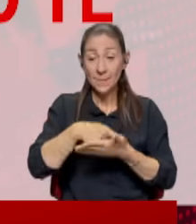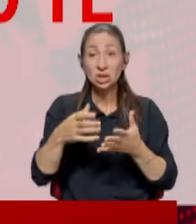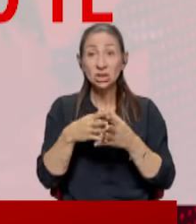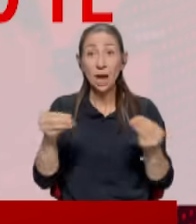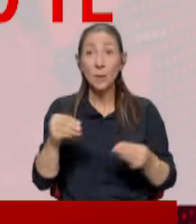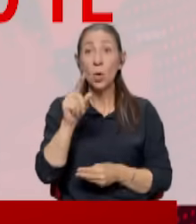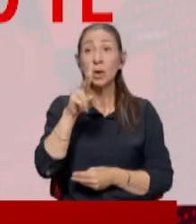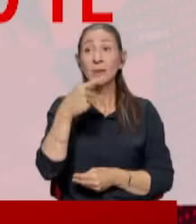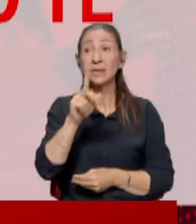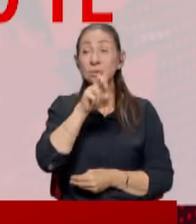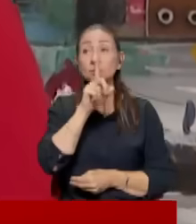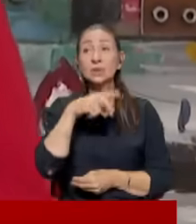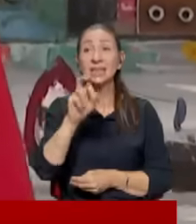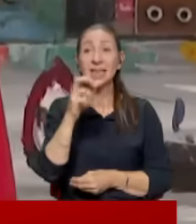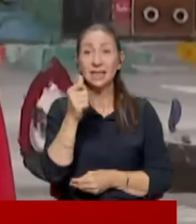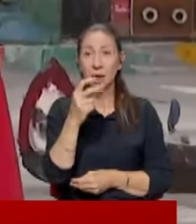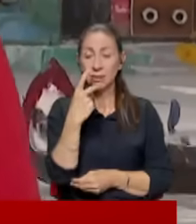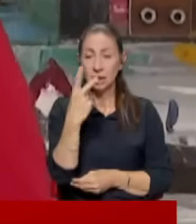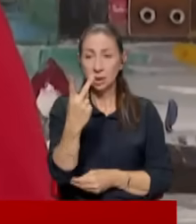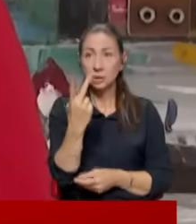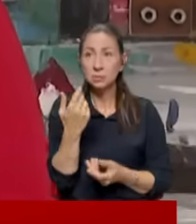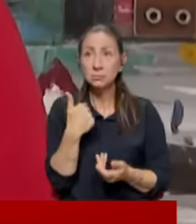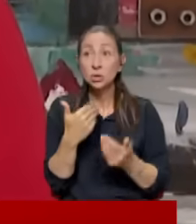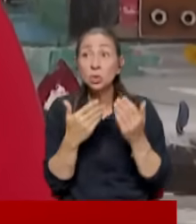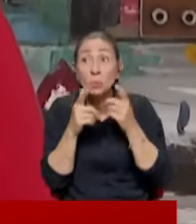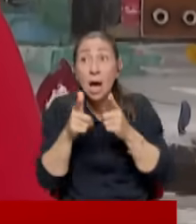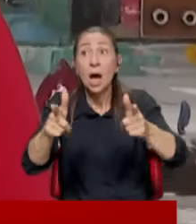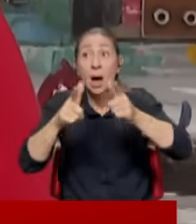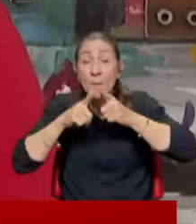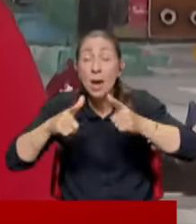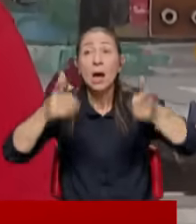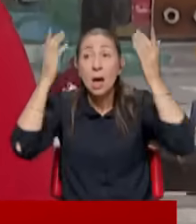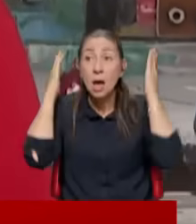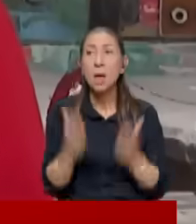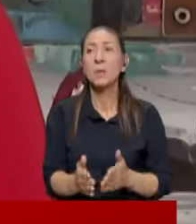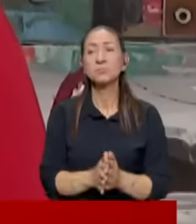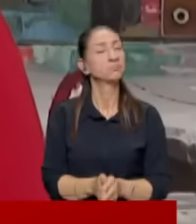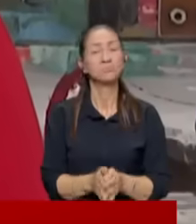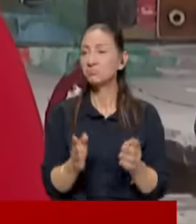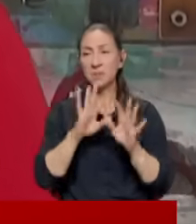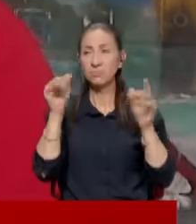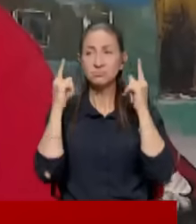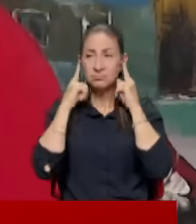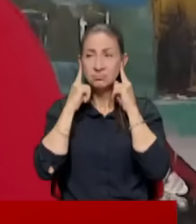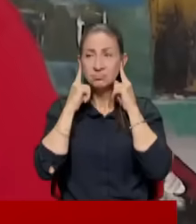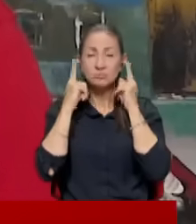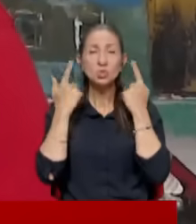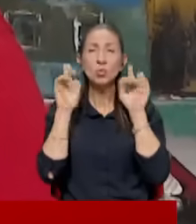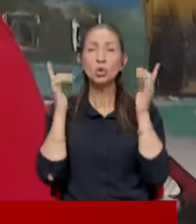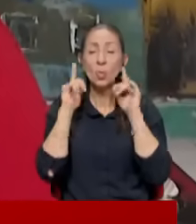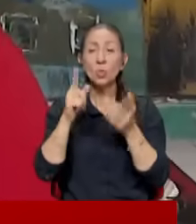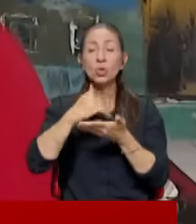kaybı 12.180 lira. 2 yıldır biz yüksek sesle söylememize rağmen maalesef kulak tıkıyorlar buna. Bu dilim